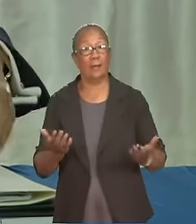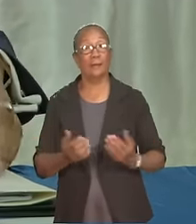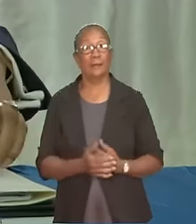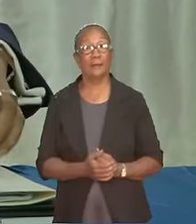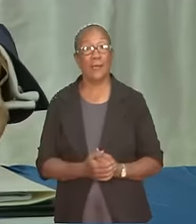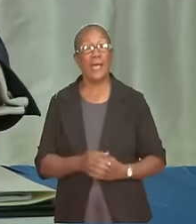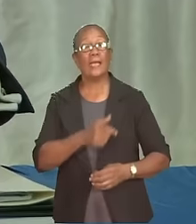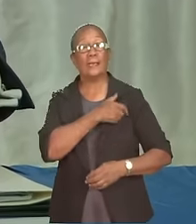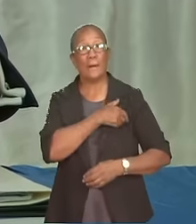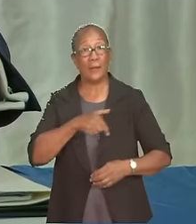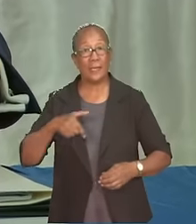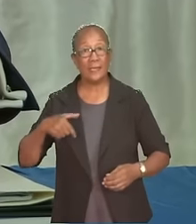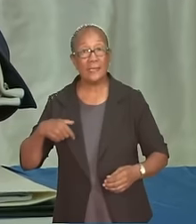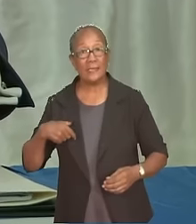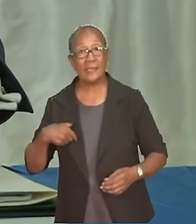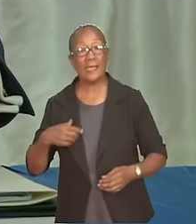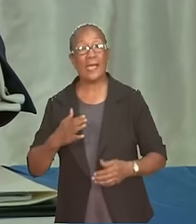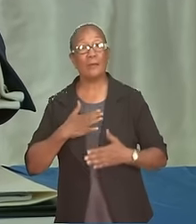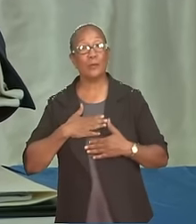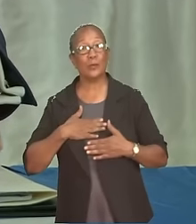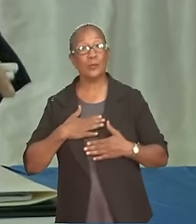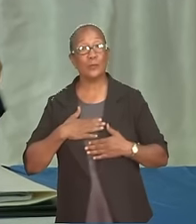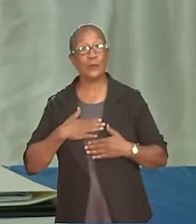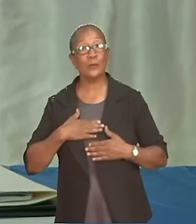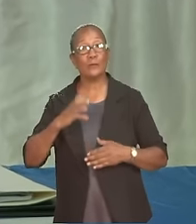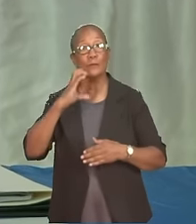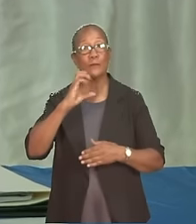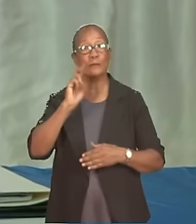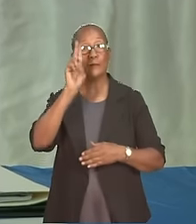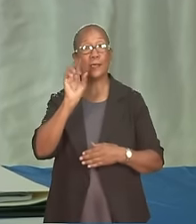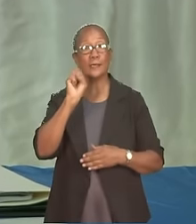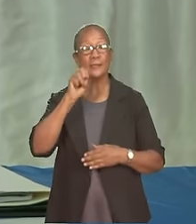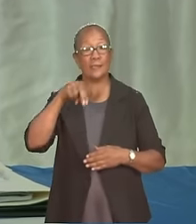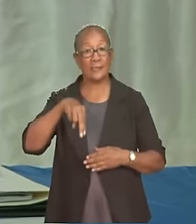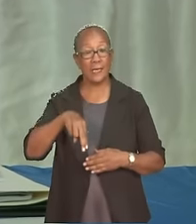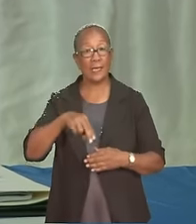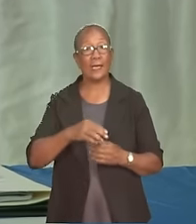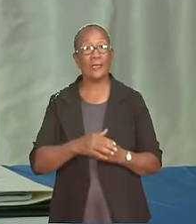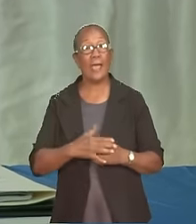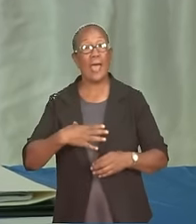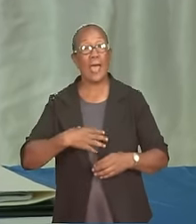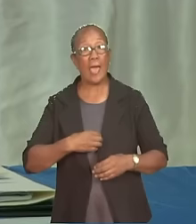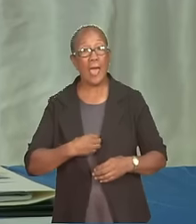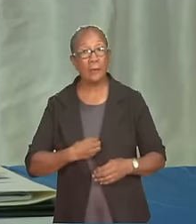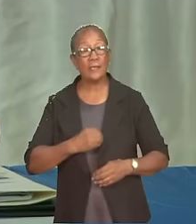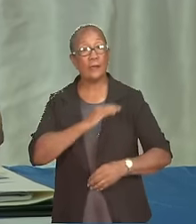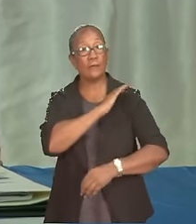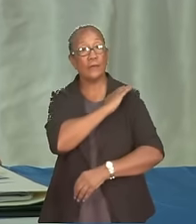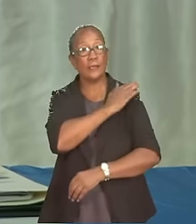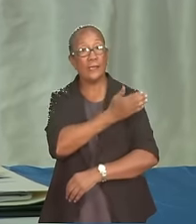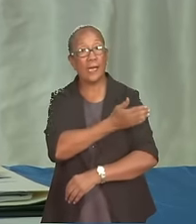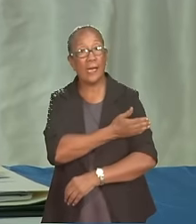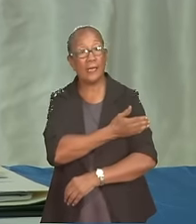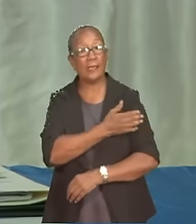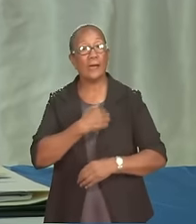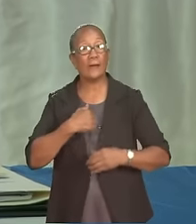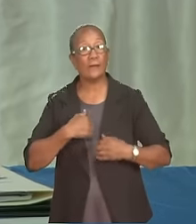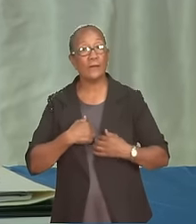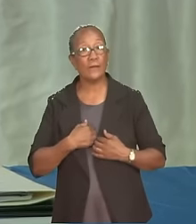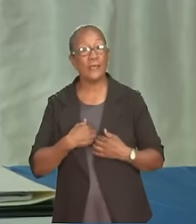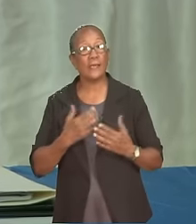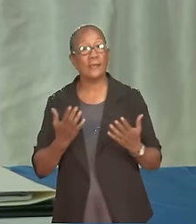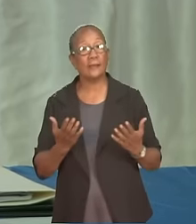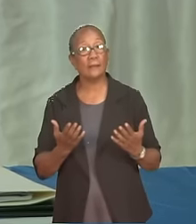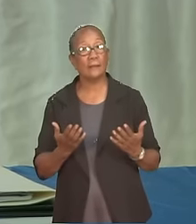De president, de persoon van Chan Sant'Oki, heeft zijn jaardag gevierd aan de Rooslaan op